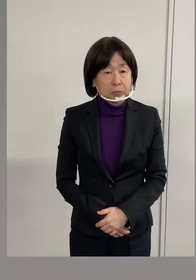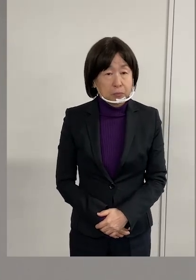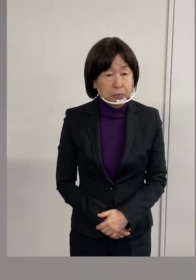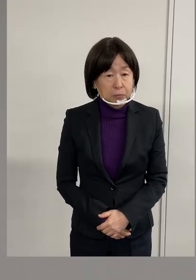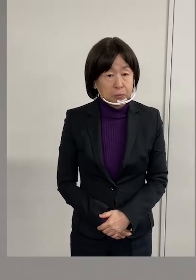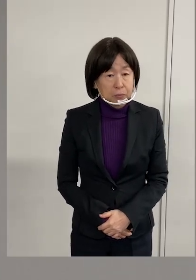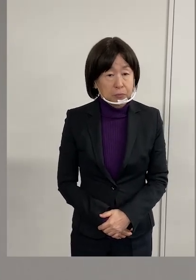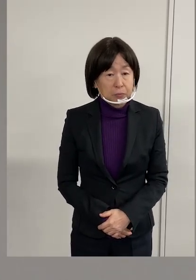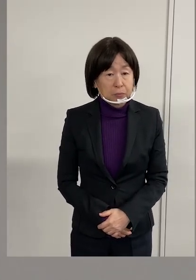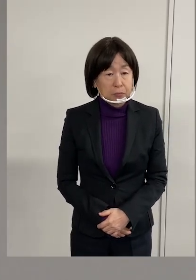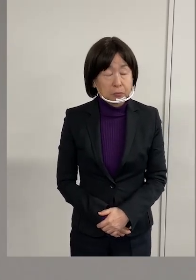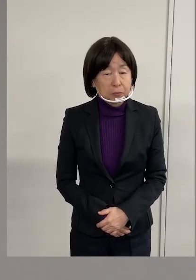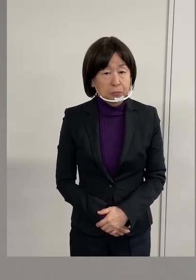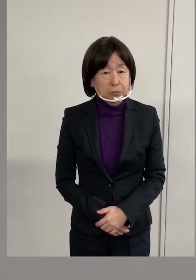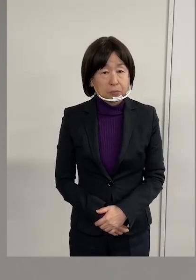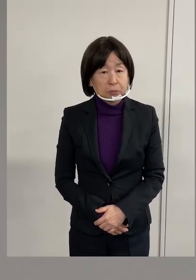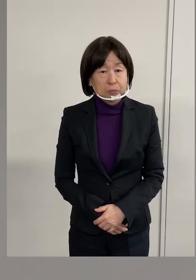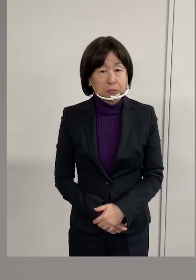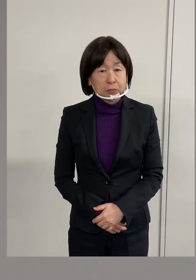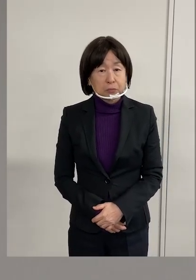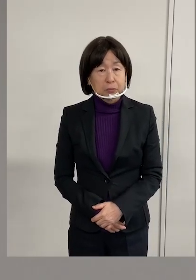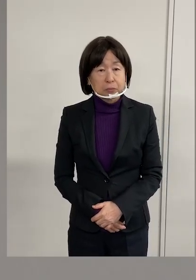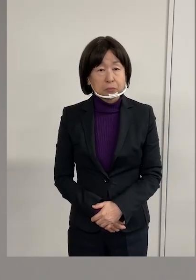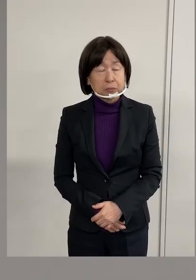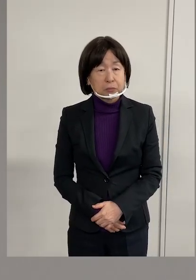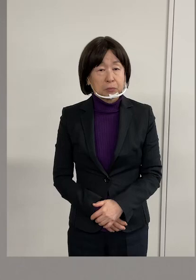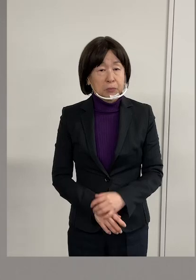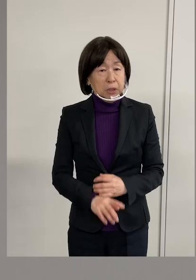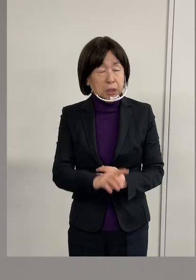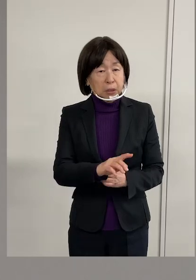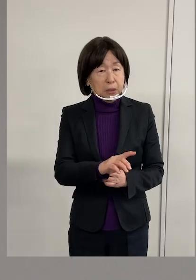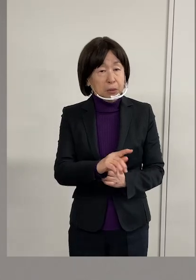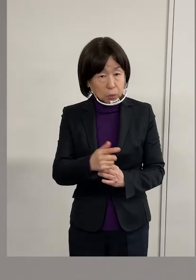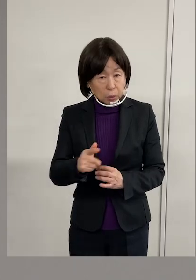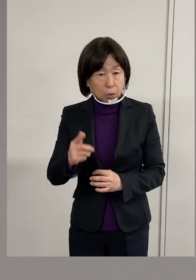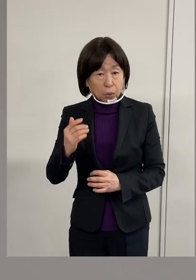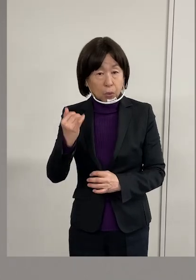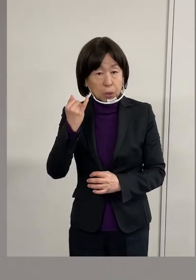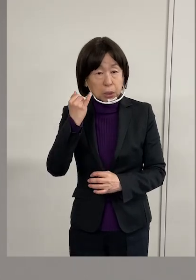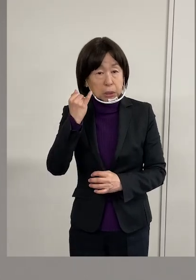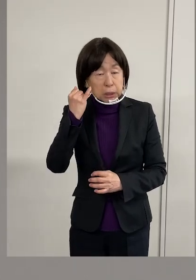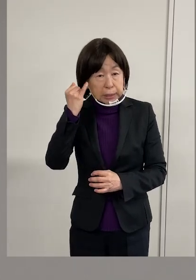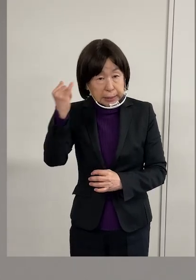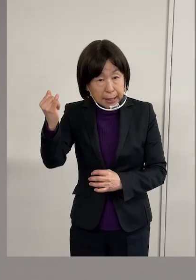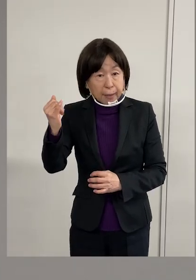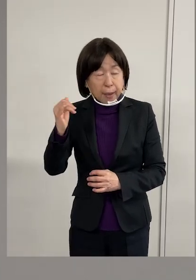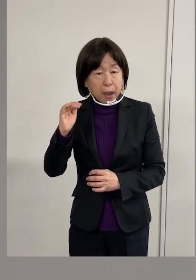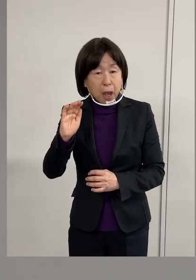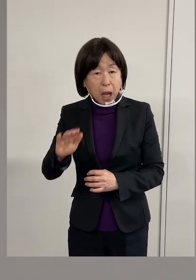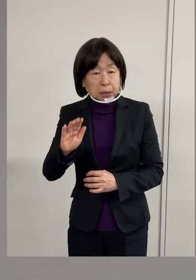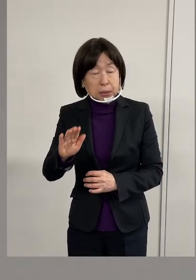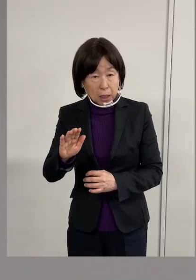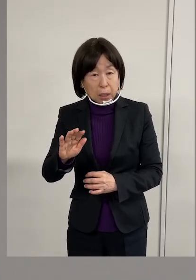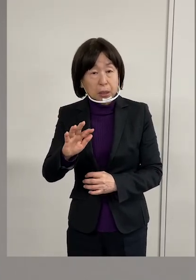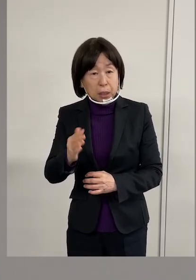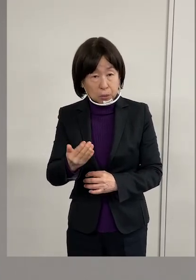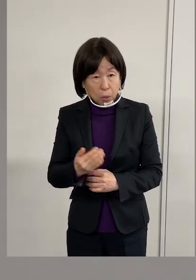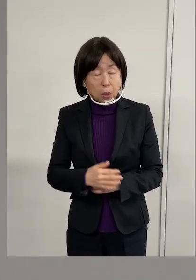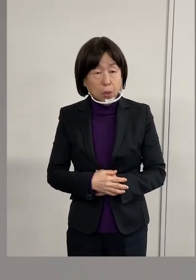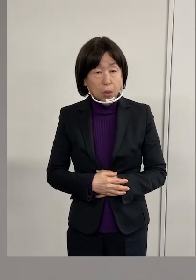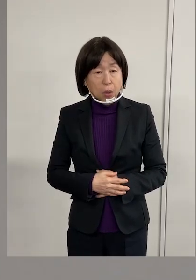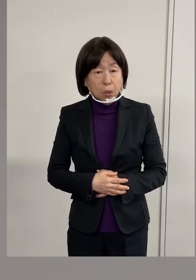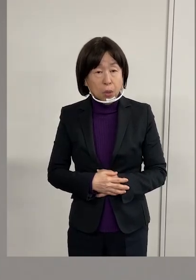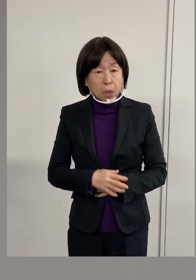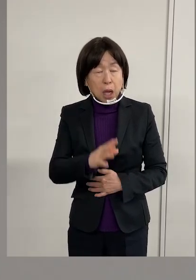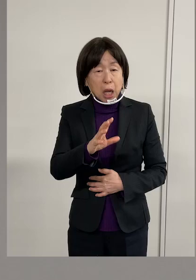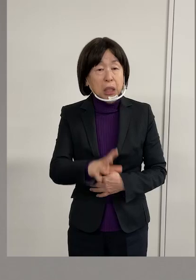会からも、強い意見を出しておりましたが、まあ、交付金の足切りをするとかいう話が、まあ、当初に出てまい